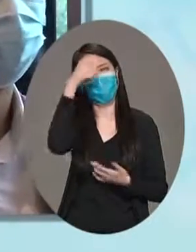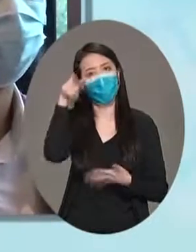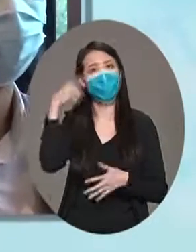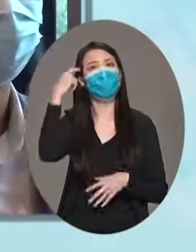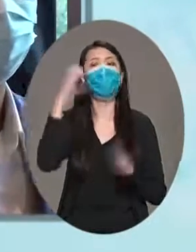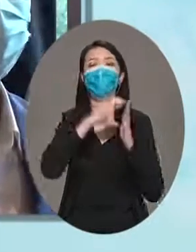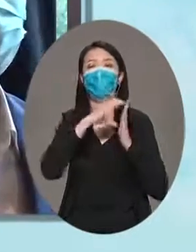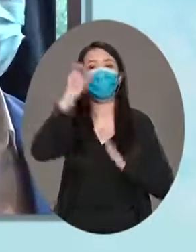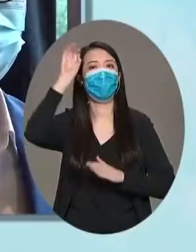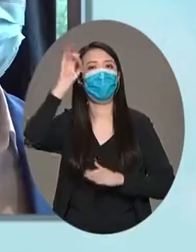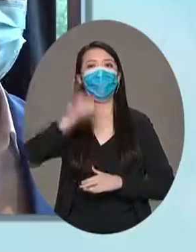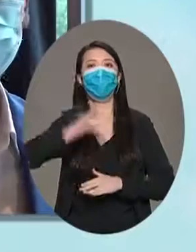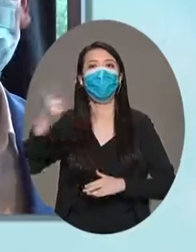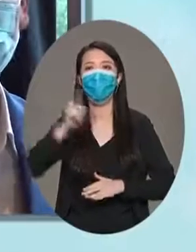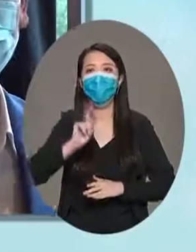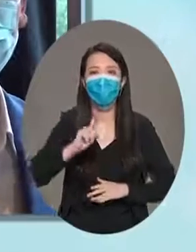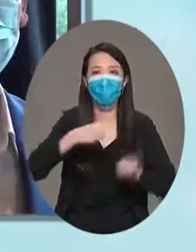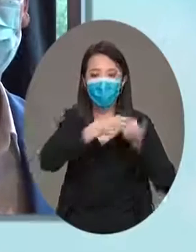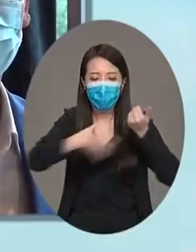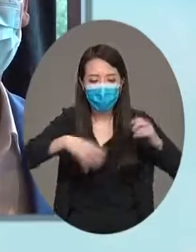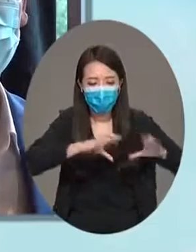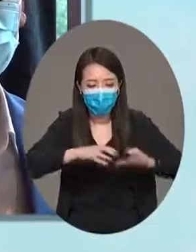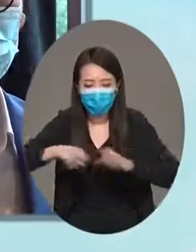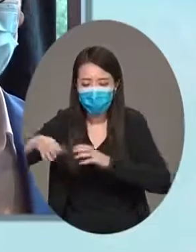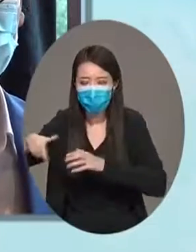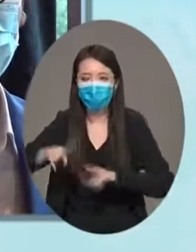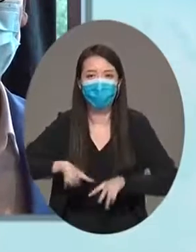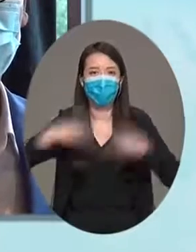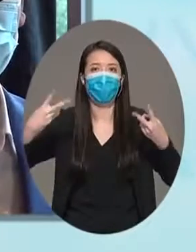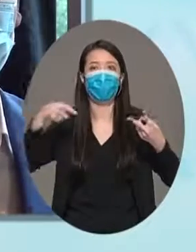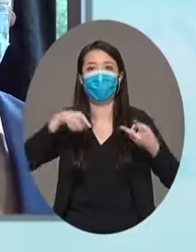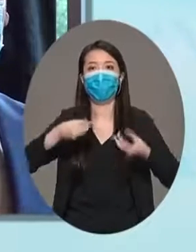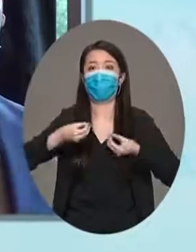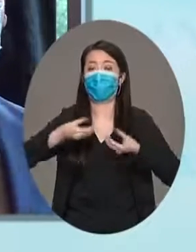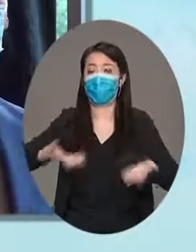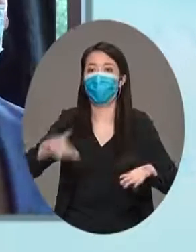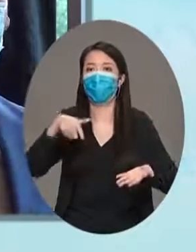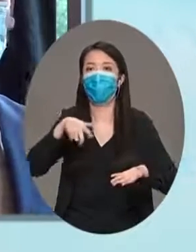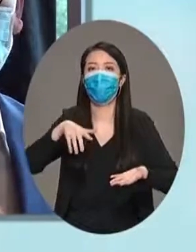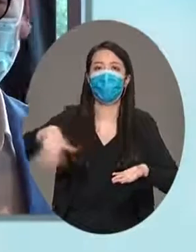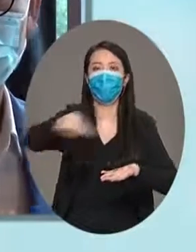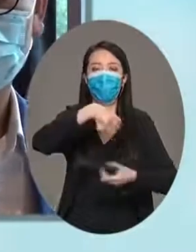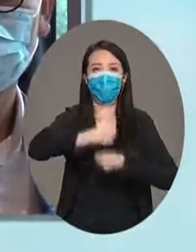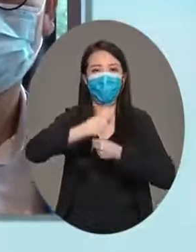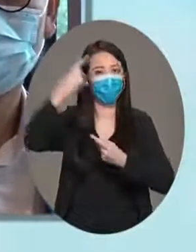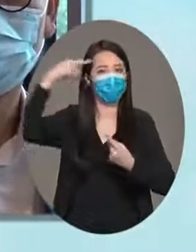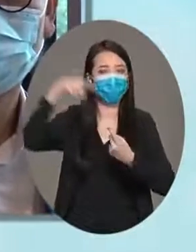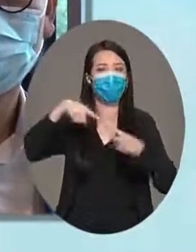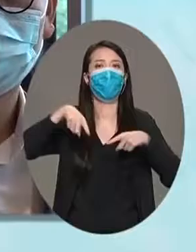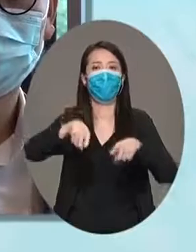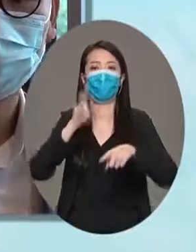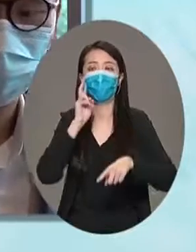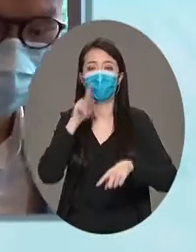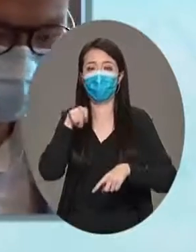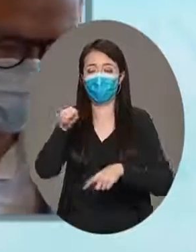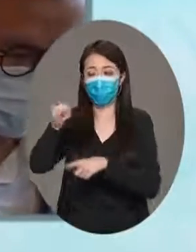可以將呢啲架構方面能夠去重整，令到咧其實大家嘅目標一致嘅，就唔係好似話一個局啊做